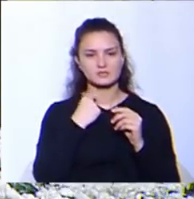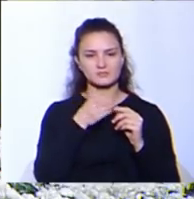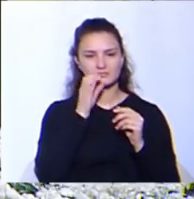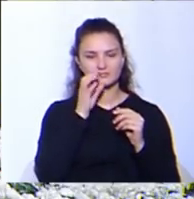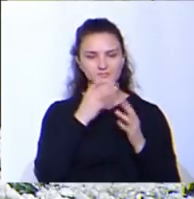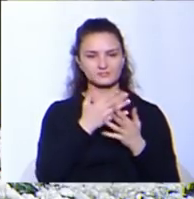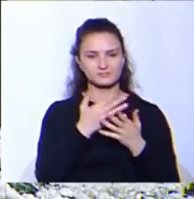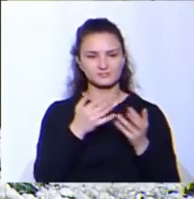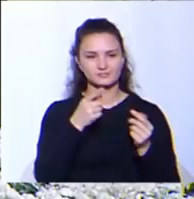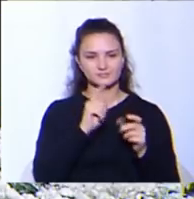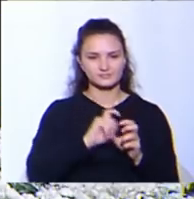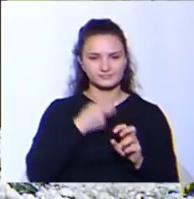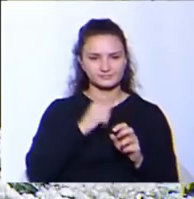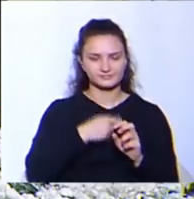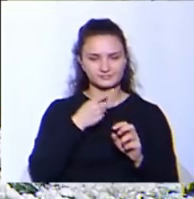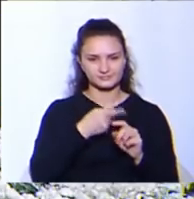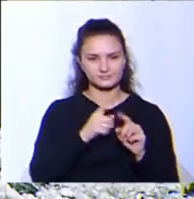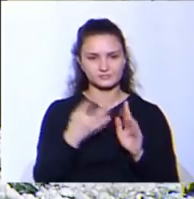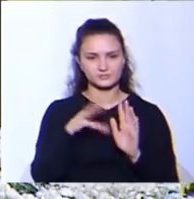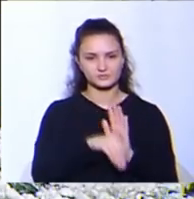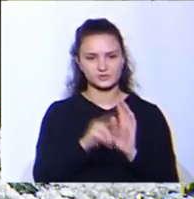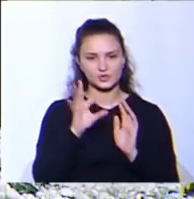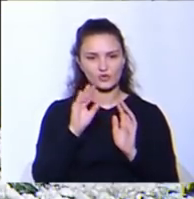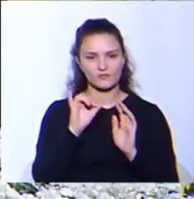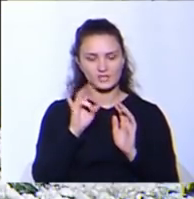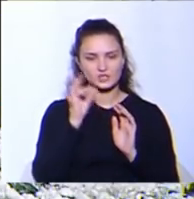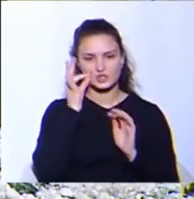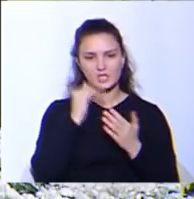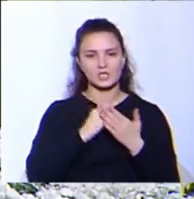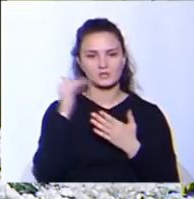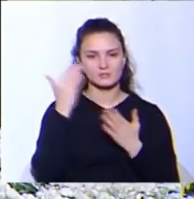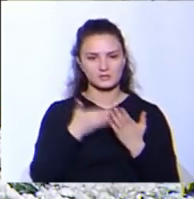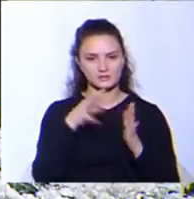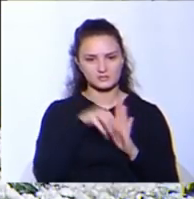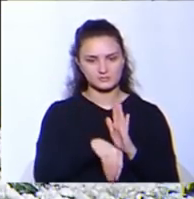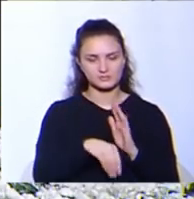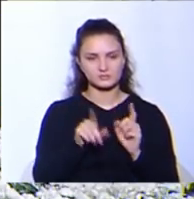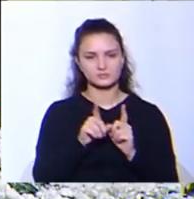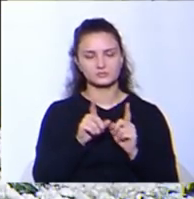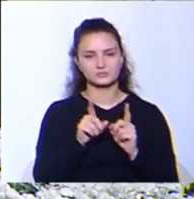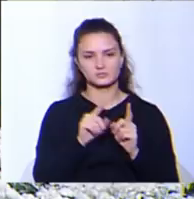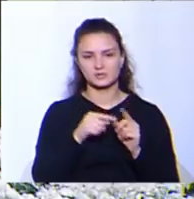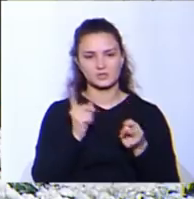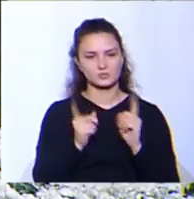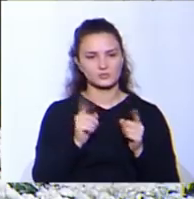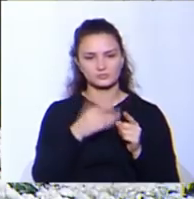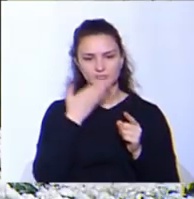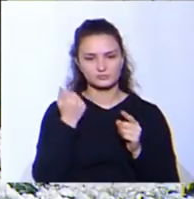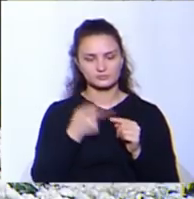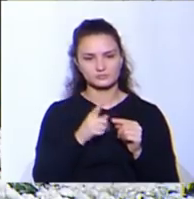სასმელების შემადგენლობაში არსებული კოფეინი, შაქრის მაღალი რაოდენობა, ამ შემთხვევაში არ არის ეს ნატურალური, ეს